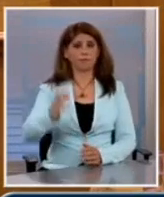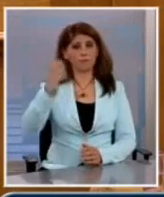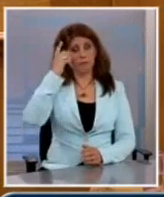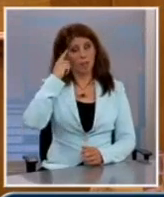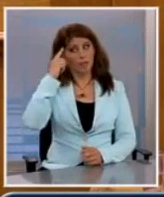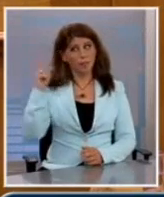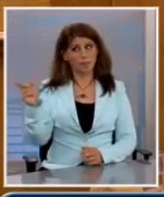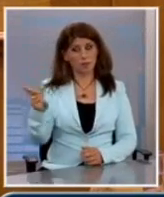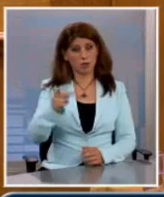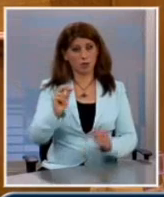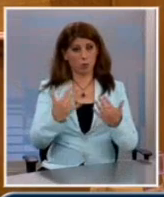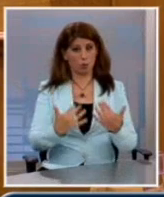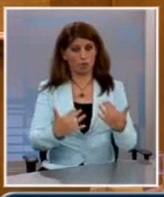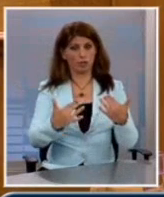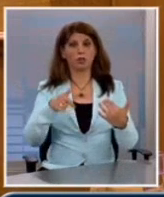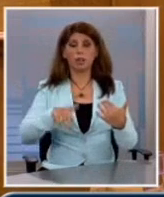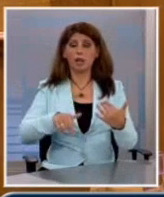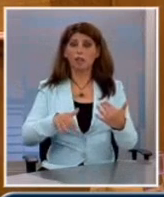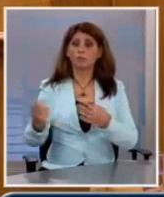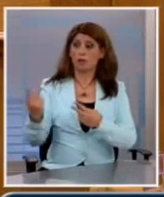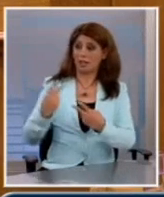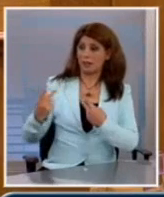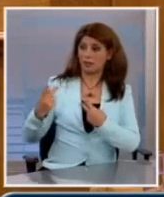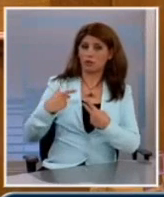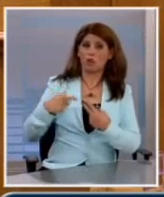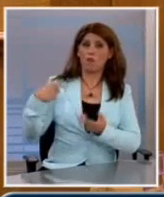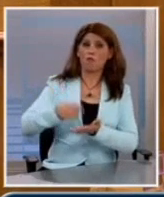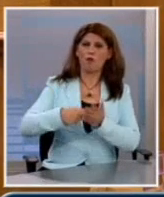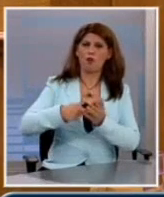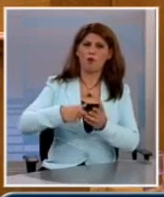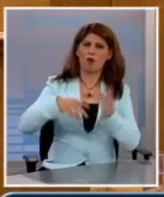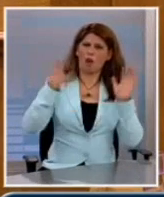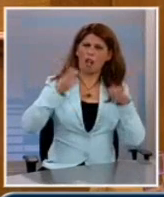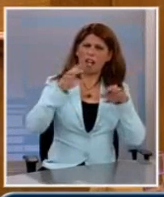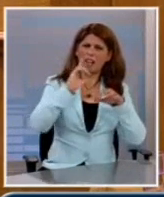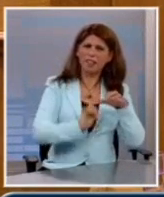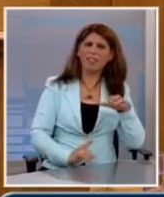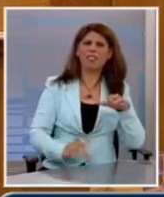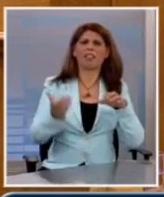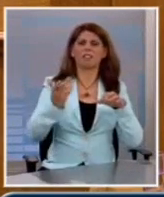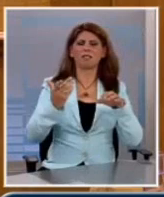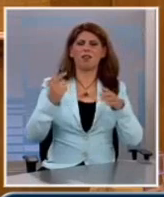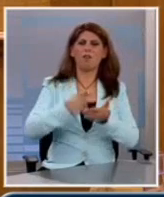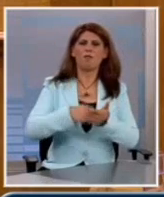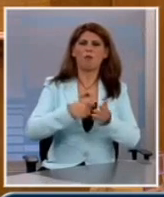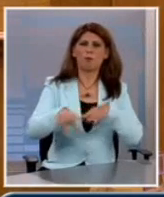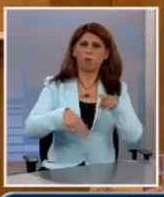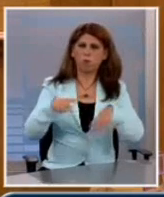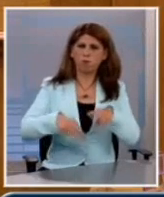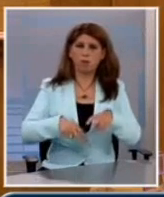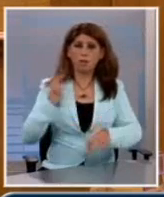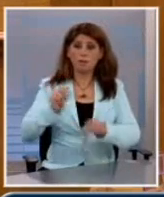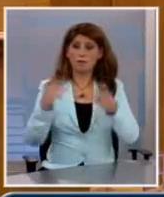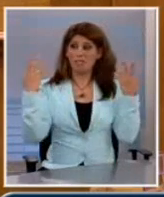σώμα ότι αυτοί που μας κατηγορούν για φοροκαταιγίδες, φορολέλαπες και φοροεπιδρομές ψήφιζαν και με τα